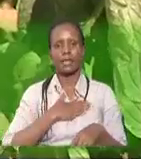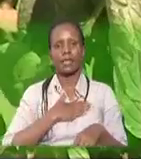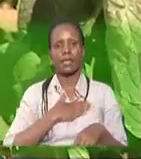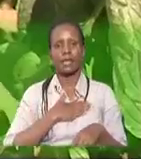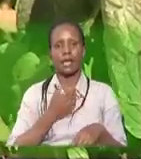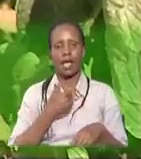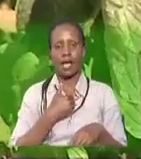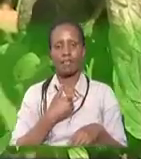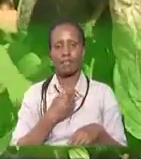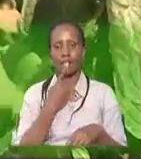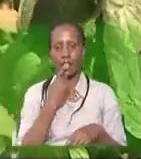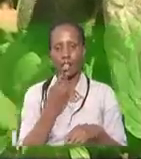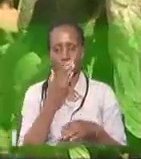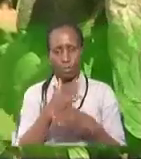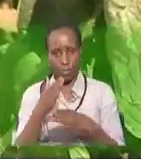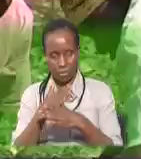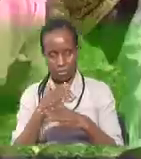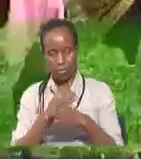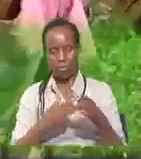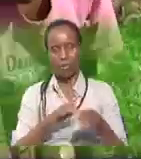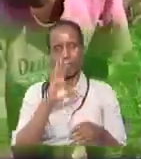nyanya, eka kama 3.